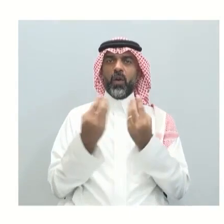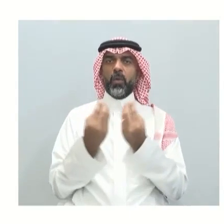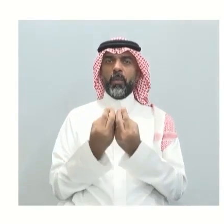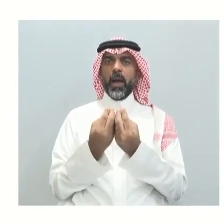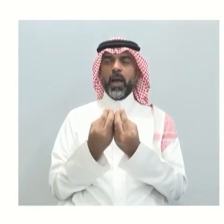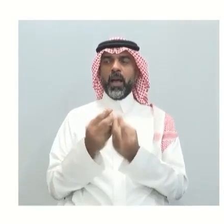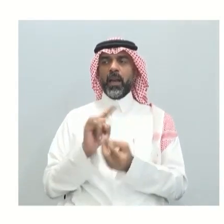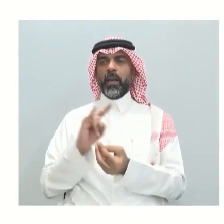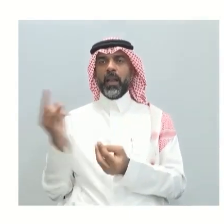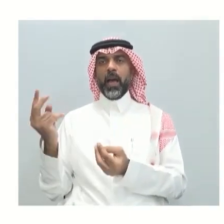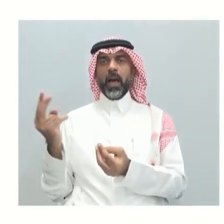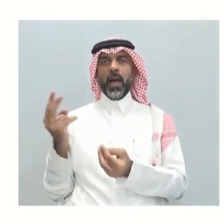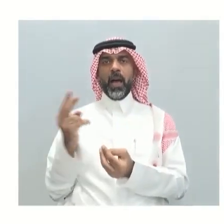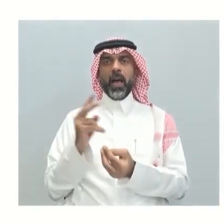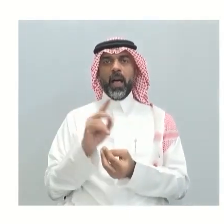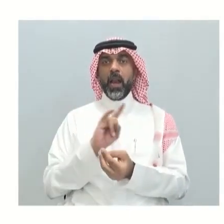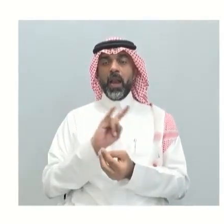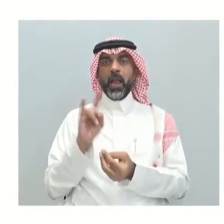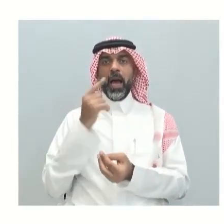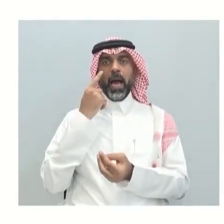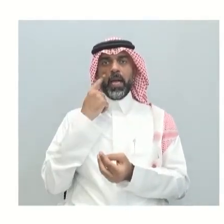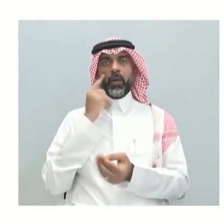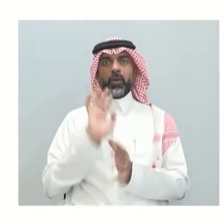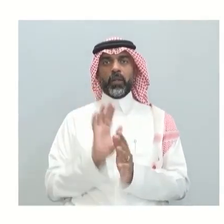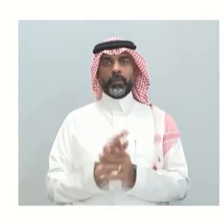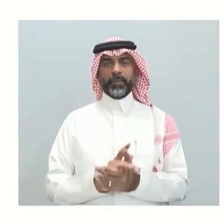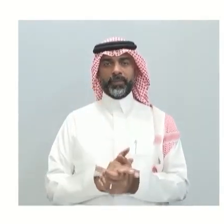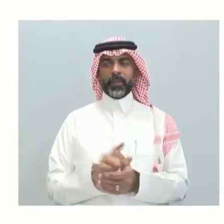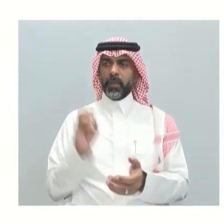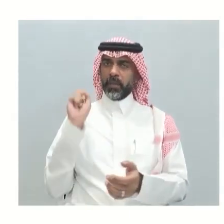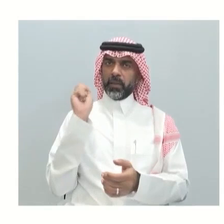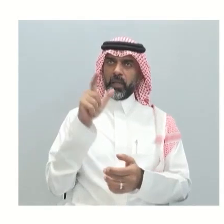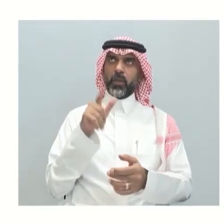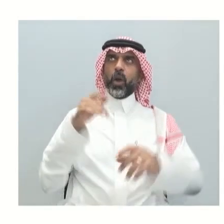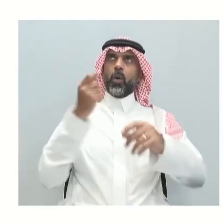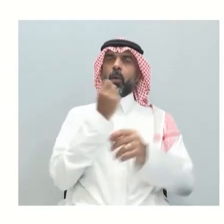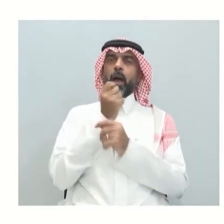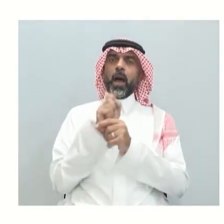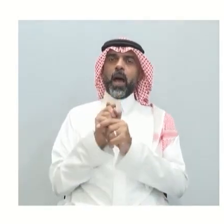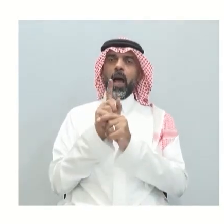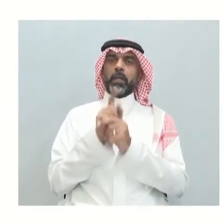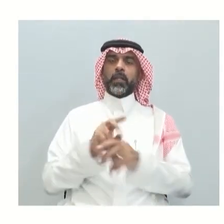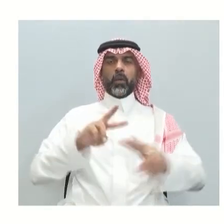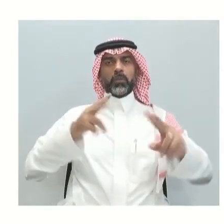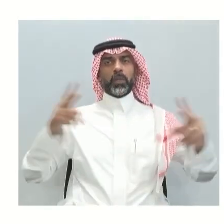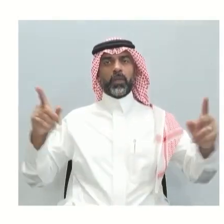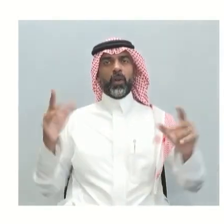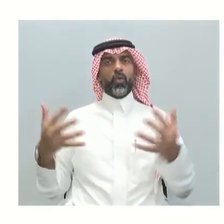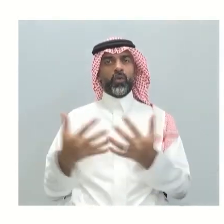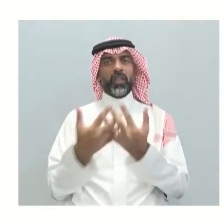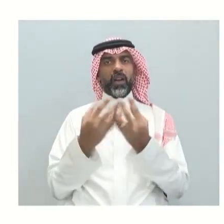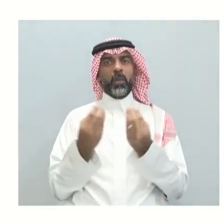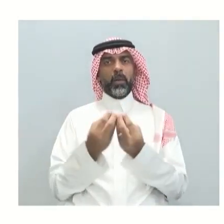سواء مع الغلاف الصخري او الغلاف المائي او مع الحيز الغلاف الغازي بحسب هذا التواجد هذا التفاعل ما بين المخلوقات